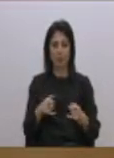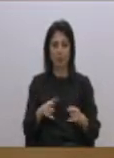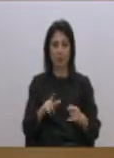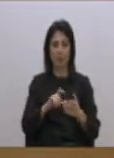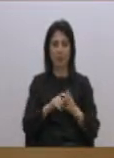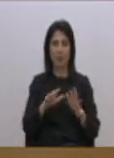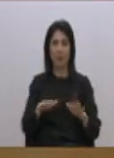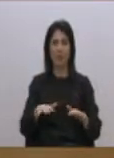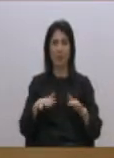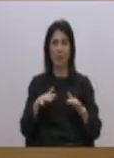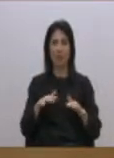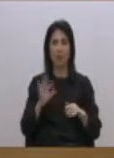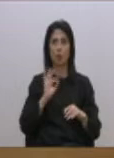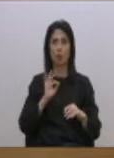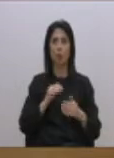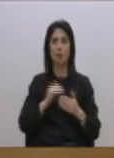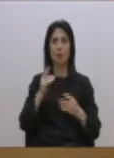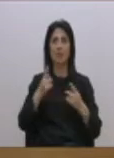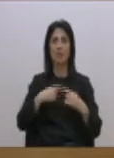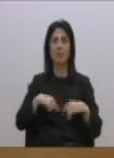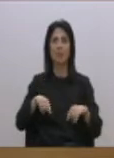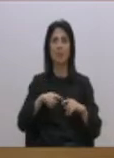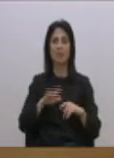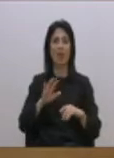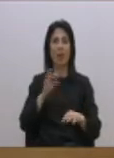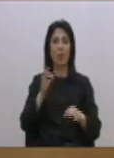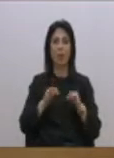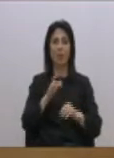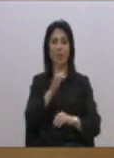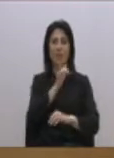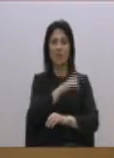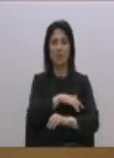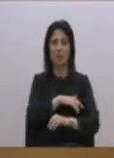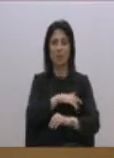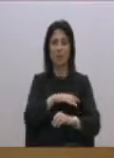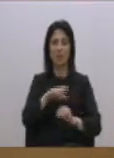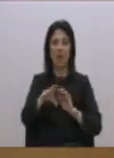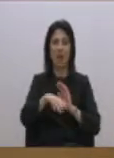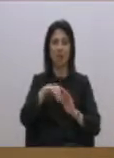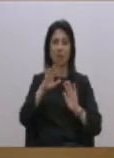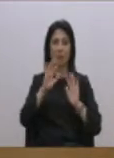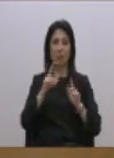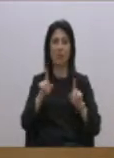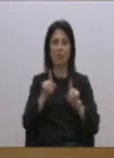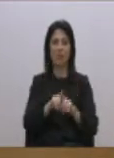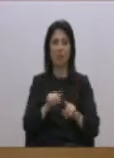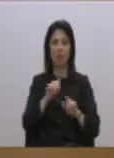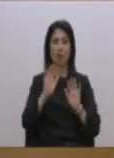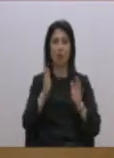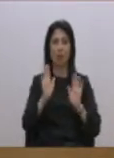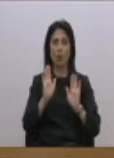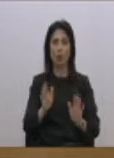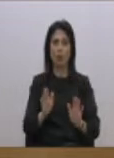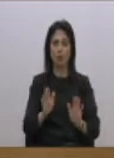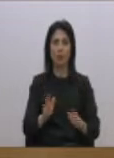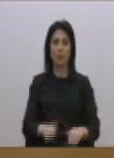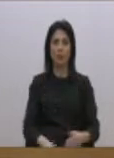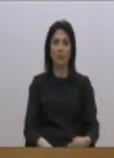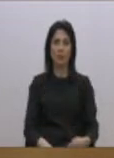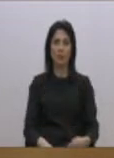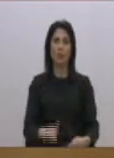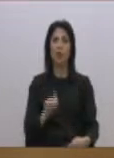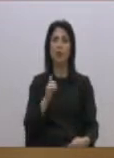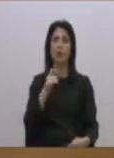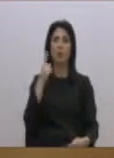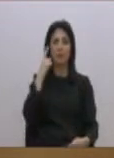დარბაში იუსტიციის უმაღლესი საბჭოს არამოსამართლე წევრების არჩევა მოხდა ისე, როგორც მოხდა. და აი